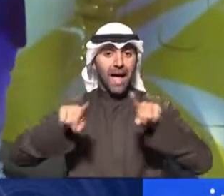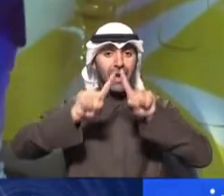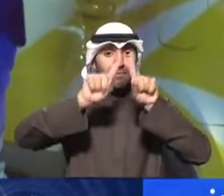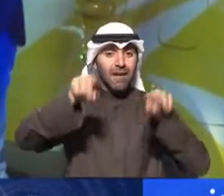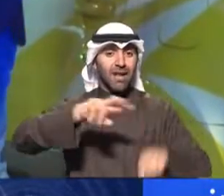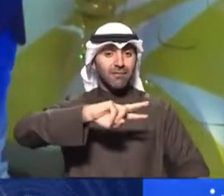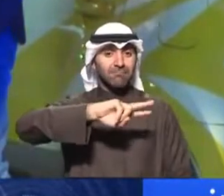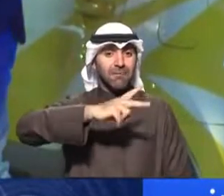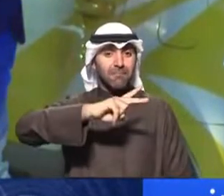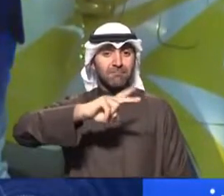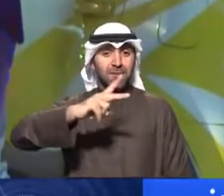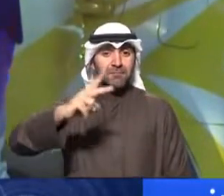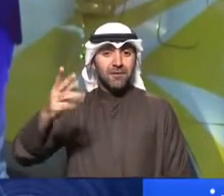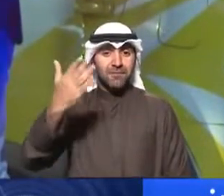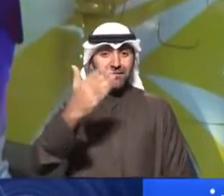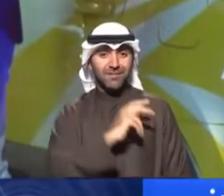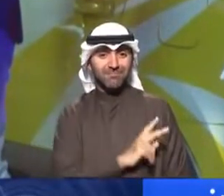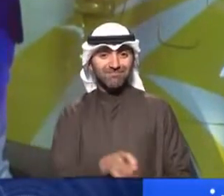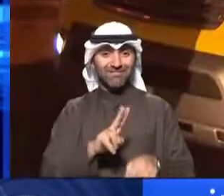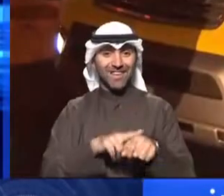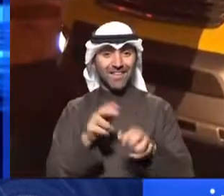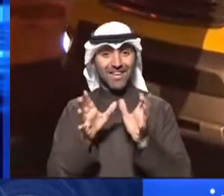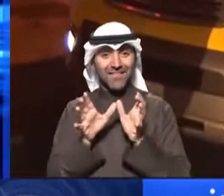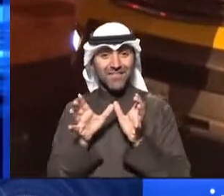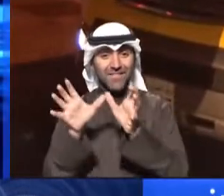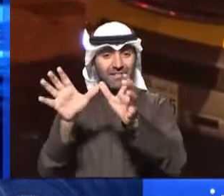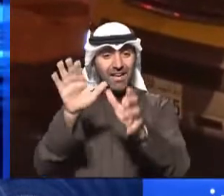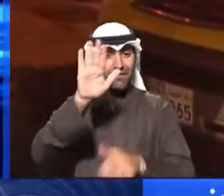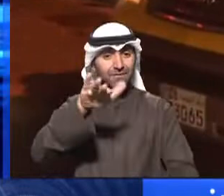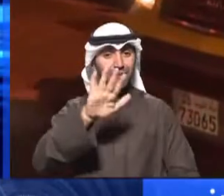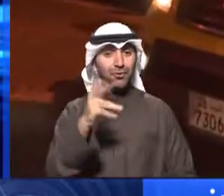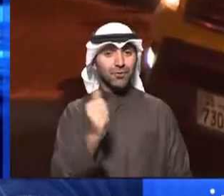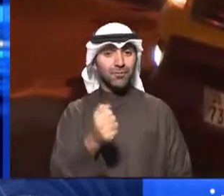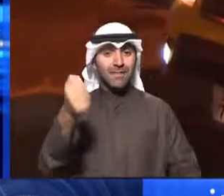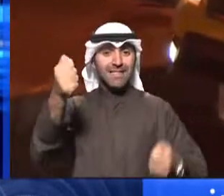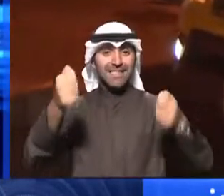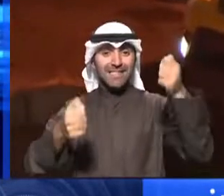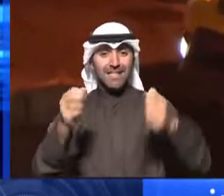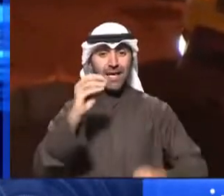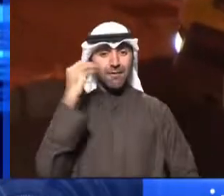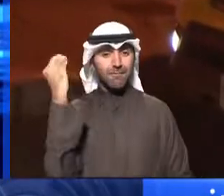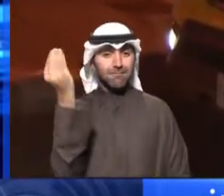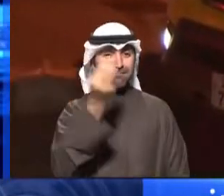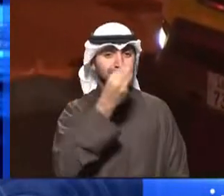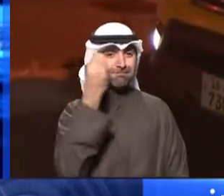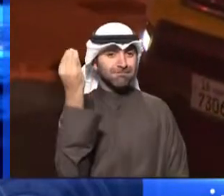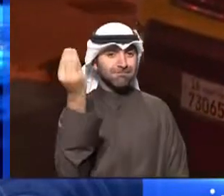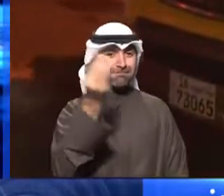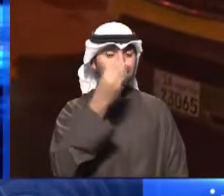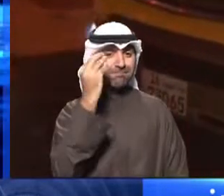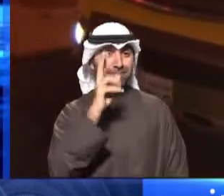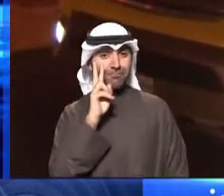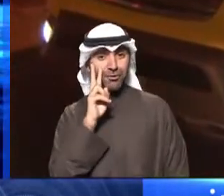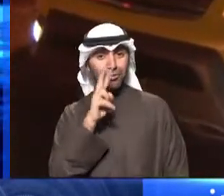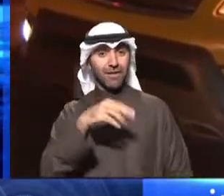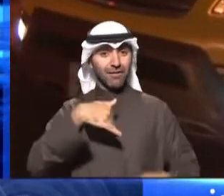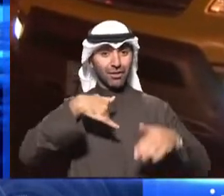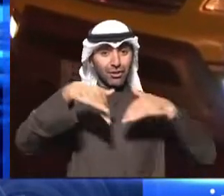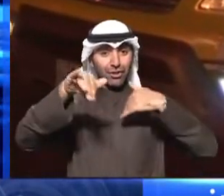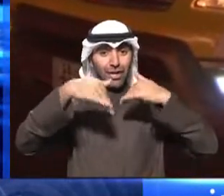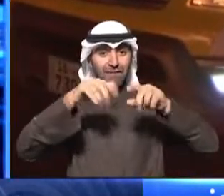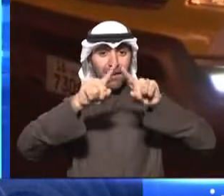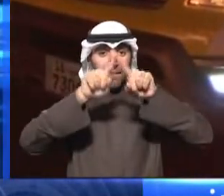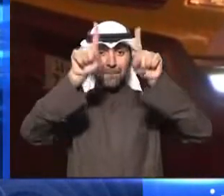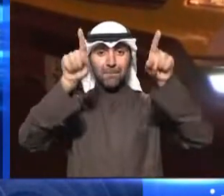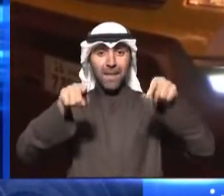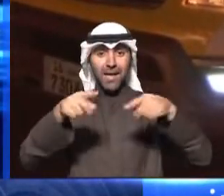المفتشين يعتبر جواله، فيقوم في مخالفة أي محل لم يلتزم في قرارات مجلس الوزراء.